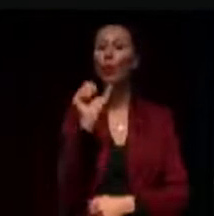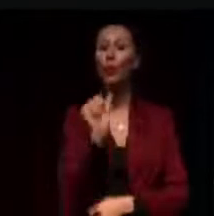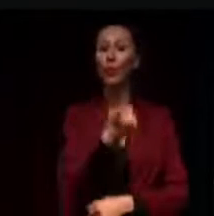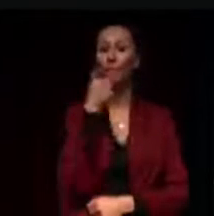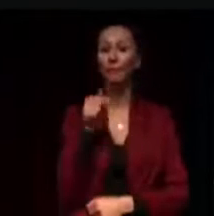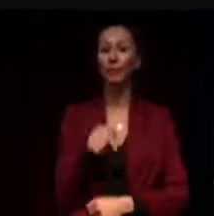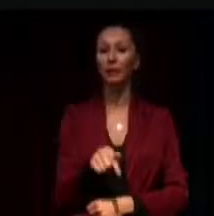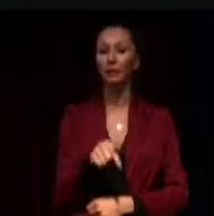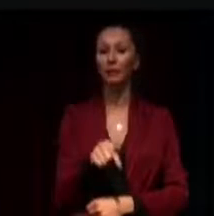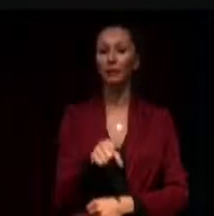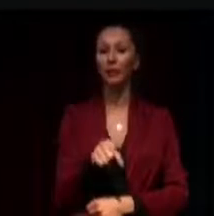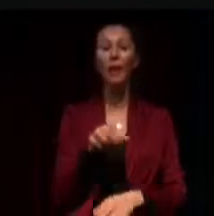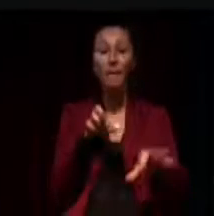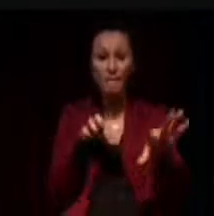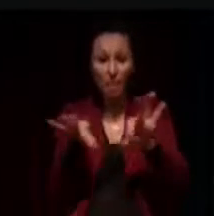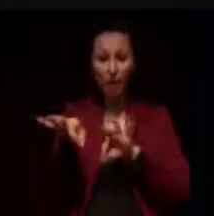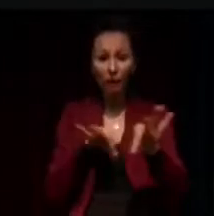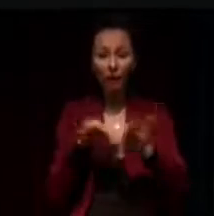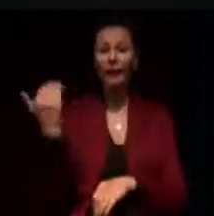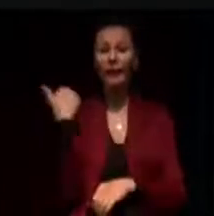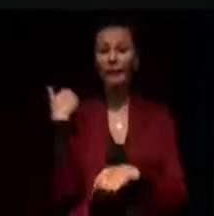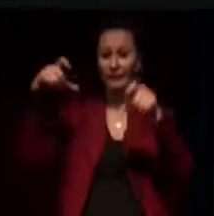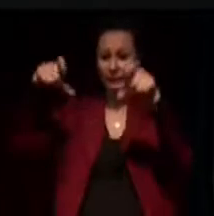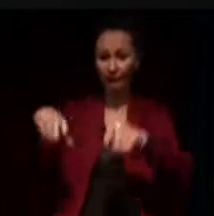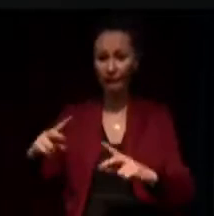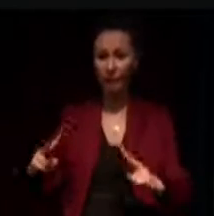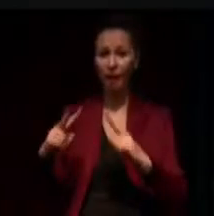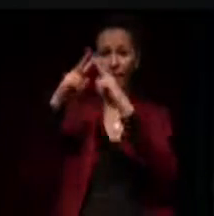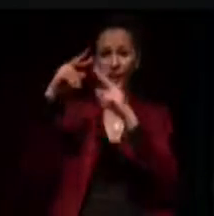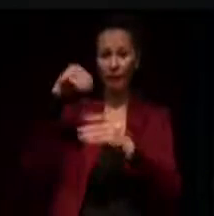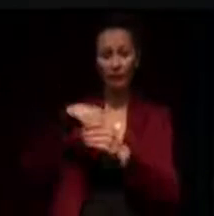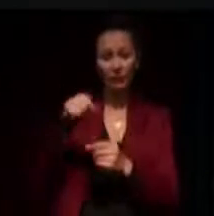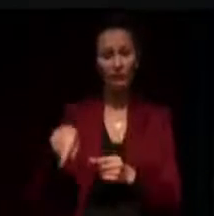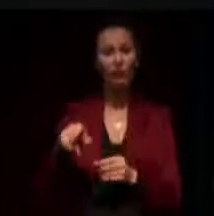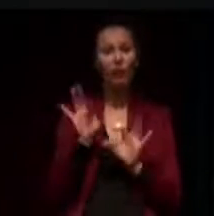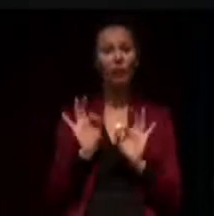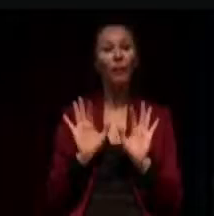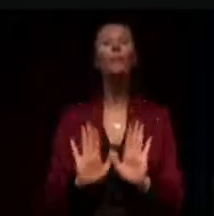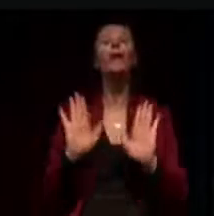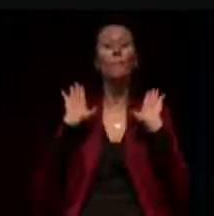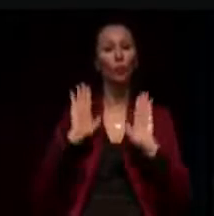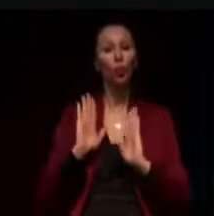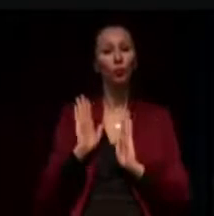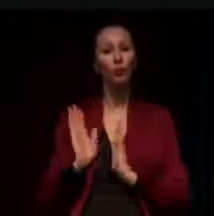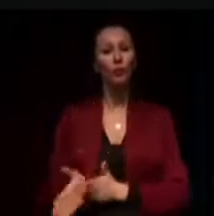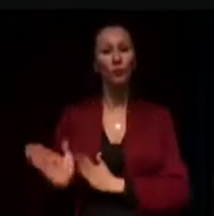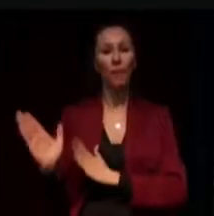önemli. Planlanan yeni santrallerle burada kalmıyoruz, devam ediyoruz GES'lere.